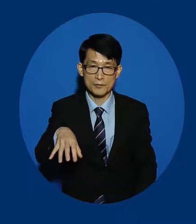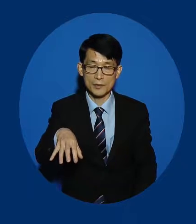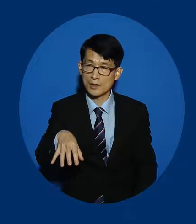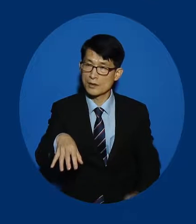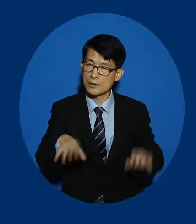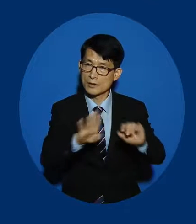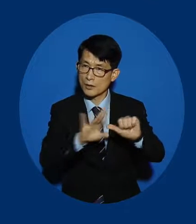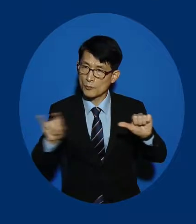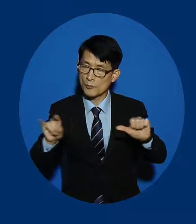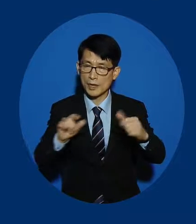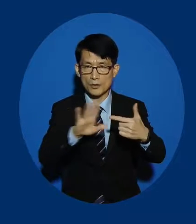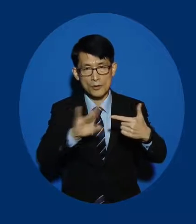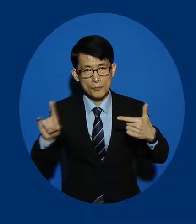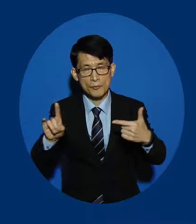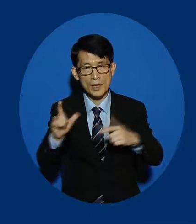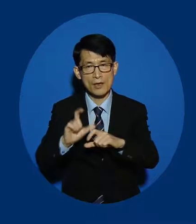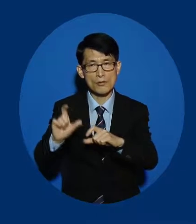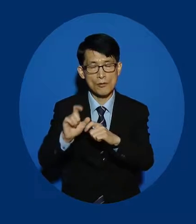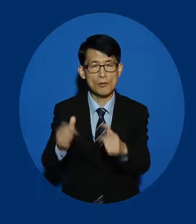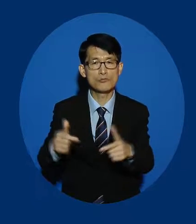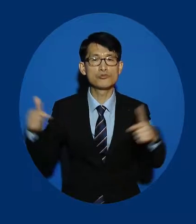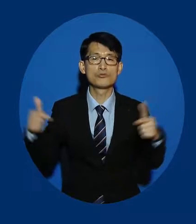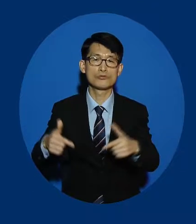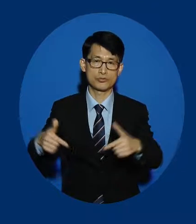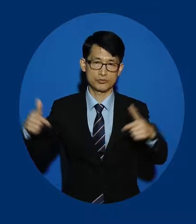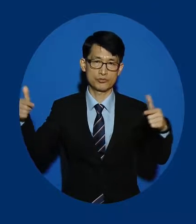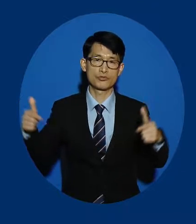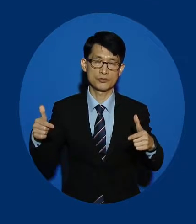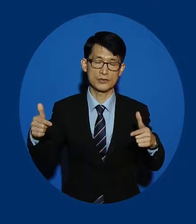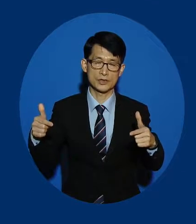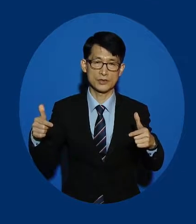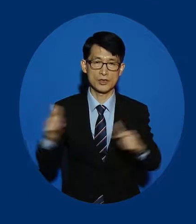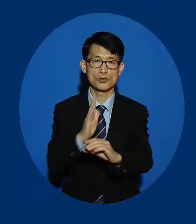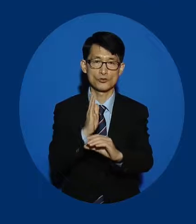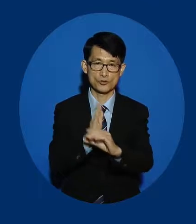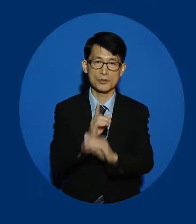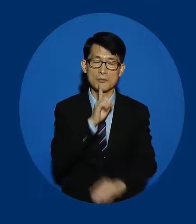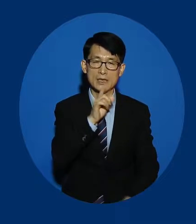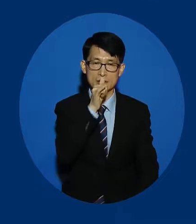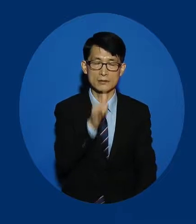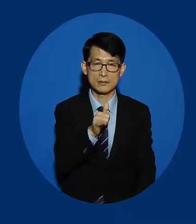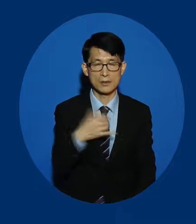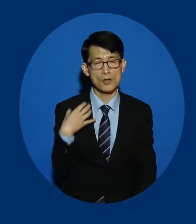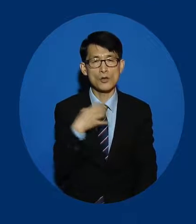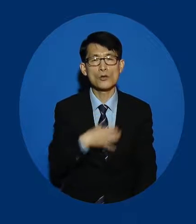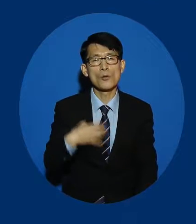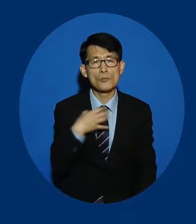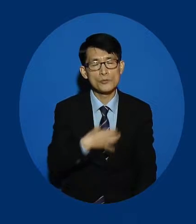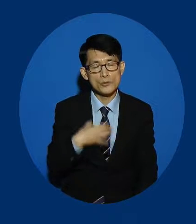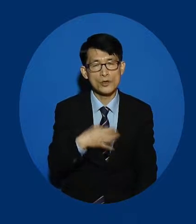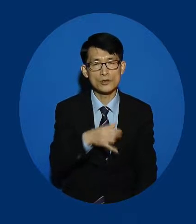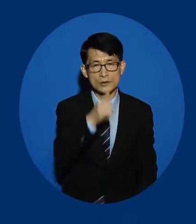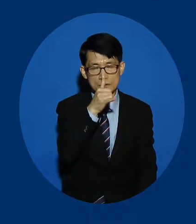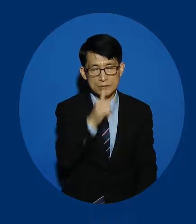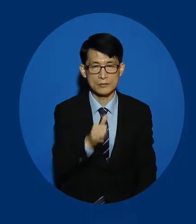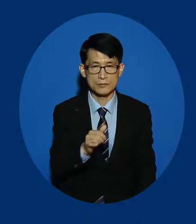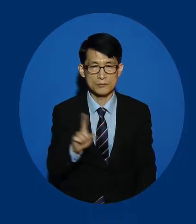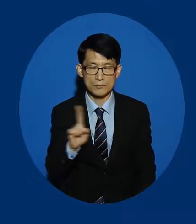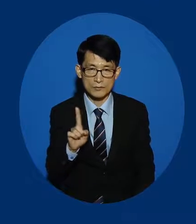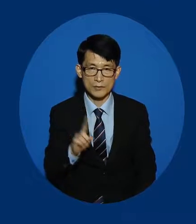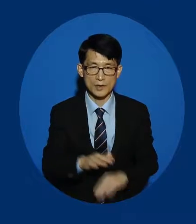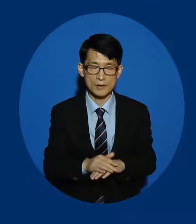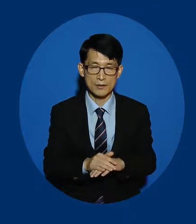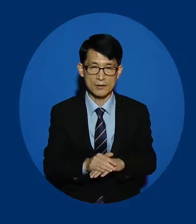5배, 6배 이상 이 늘었다는 것도 있고, 근데 걱정되는 건 뭐냐면 이 시청각